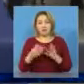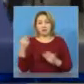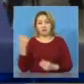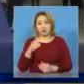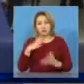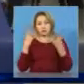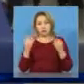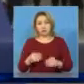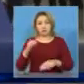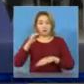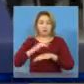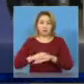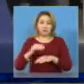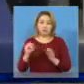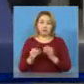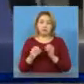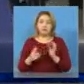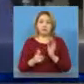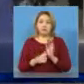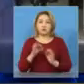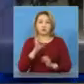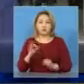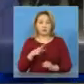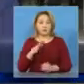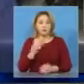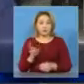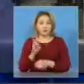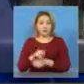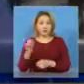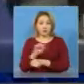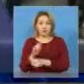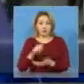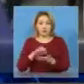таңертең 9-дан кешке 17:00-ге дейін. Сол уақыттың аралығында келіп көліктерін рәсімдеп кетуіне болады.